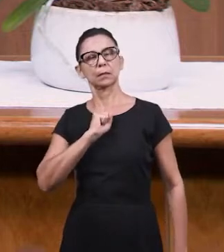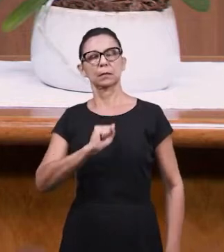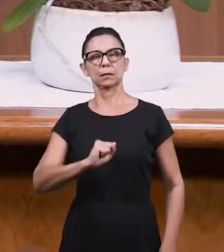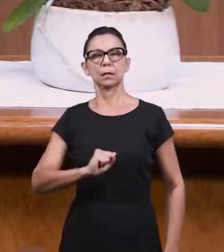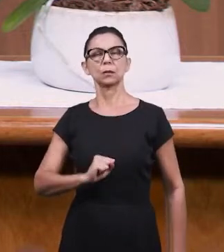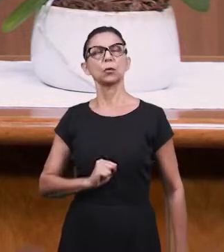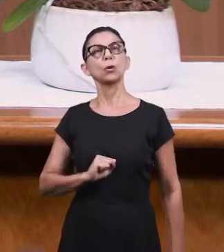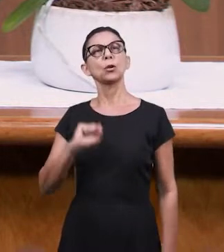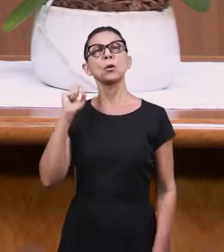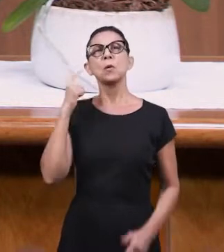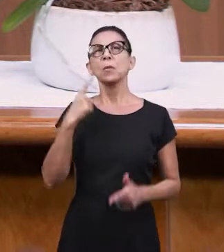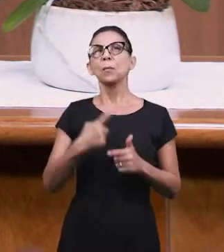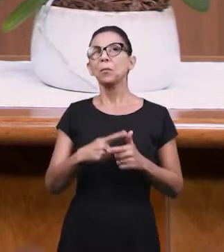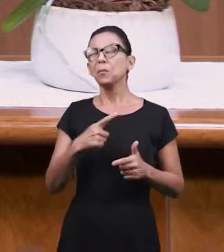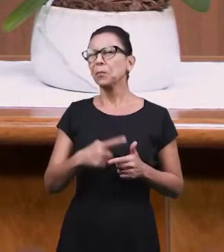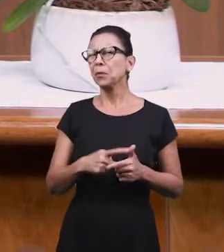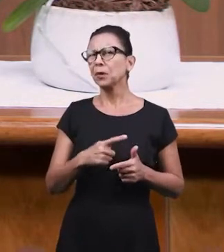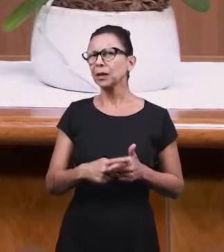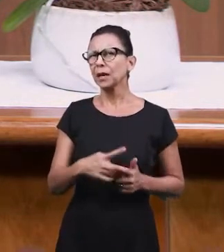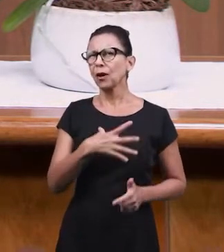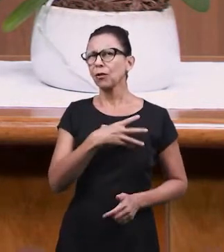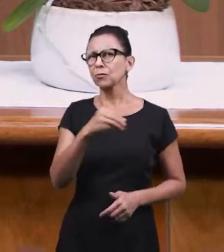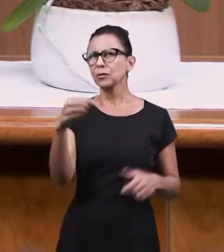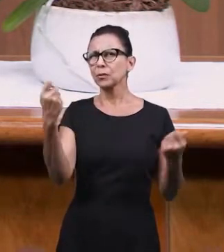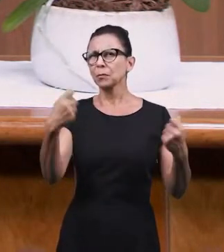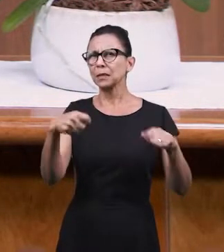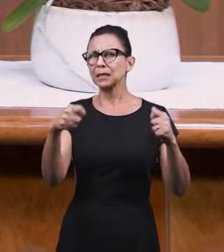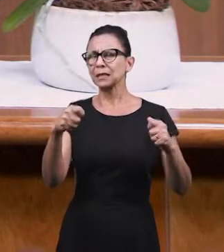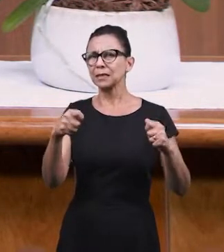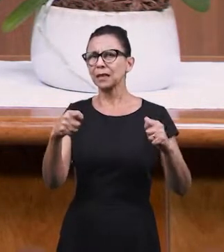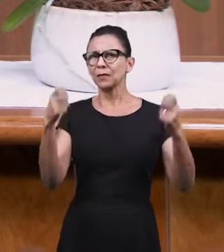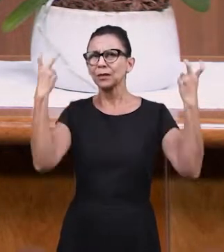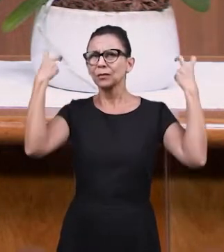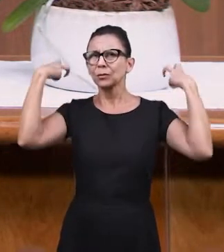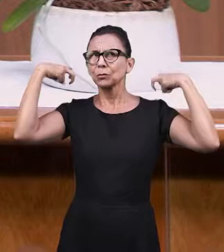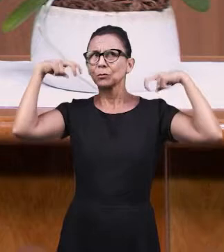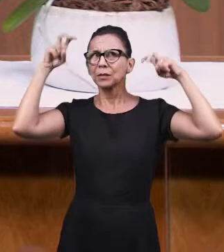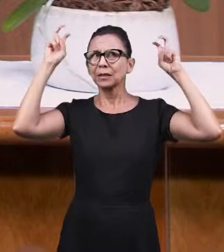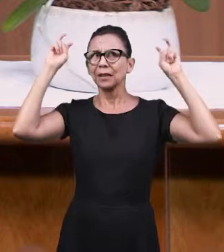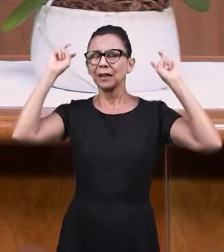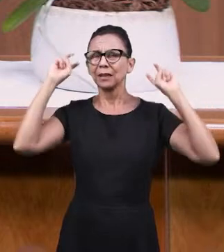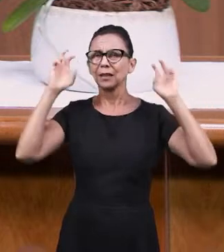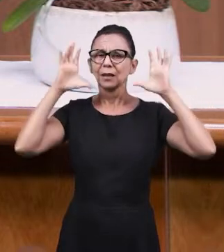la tête du bélier. Donc qu'est-ce que le Seigneur veut montrer?